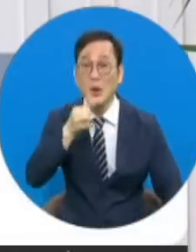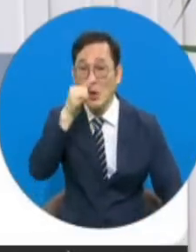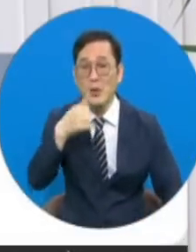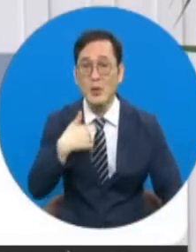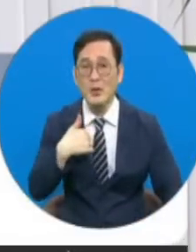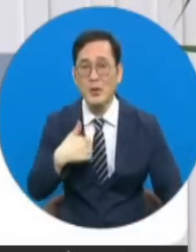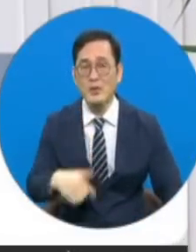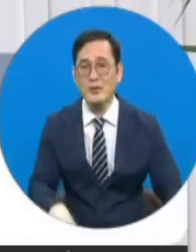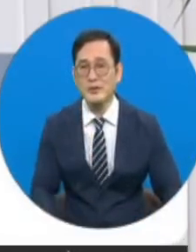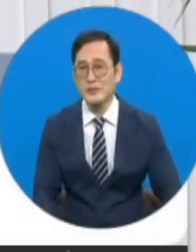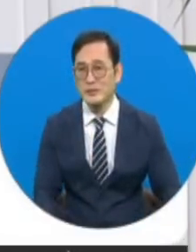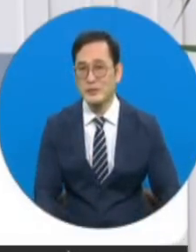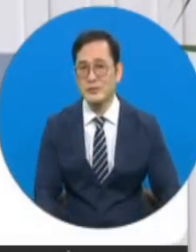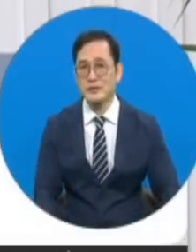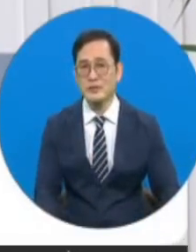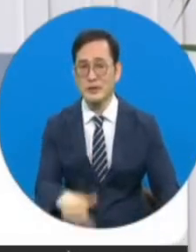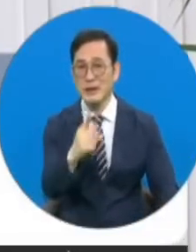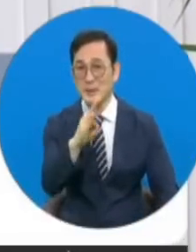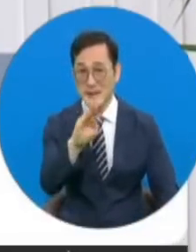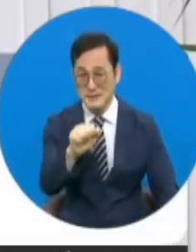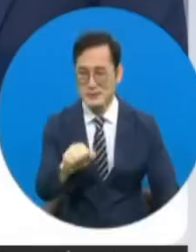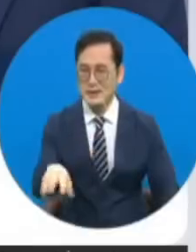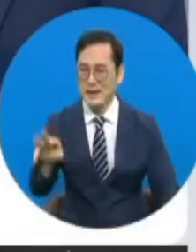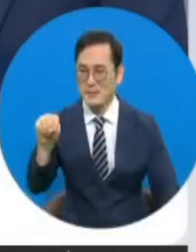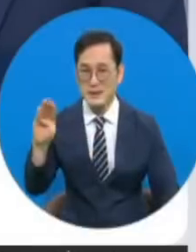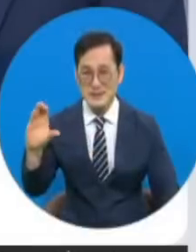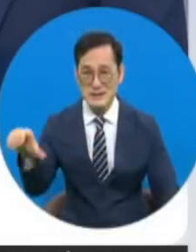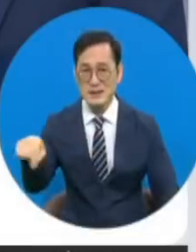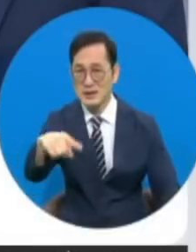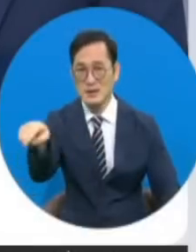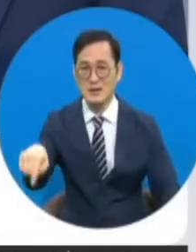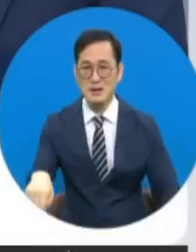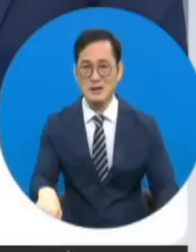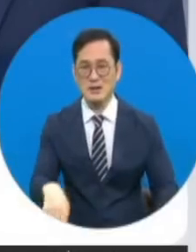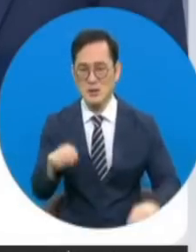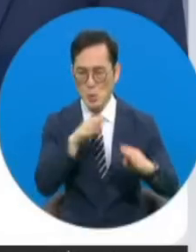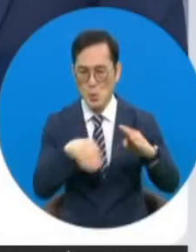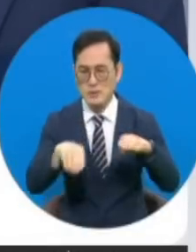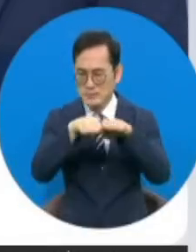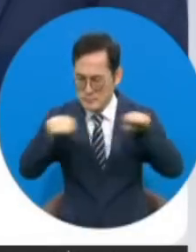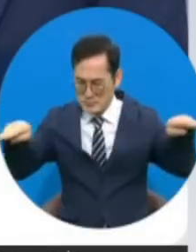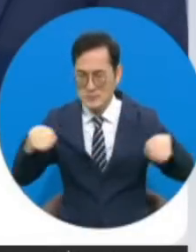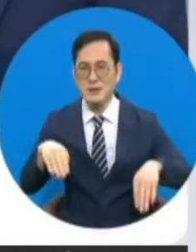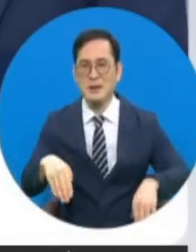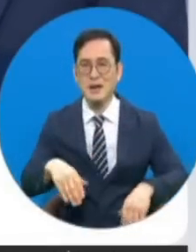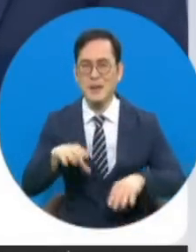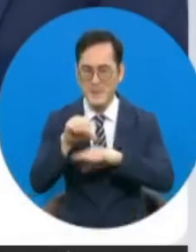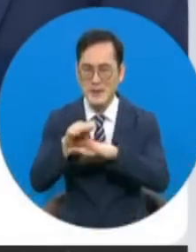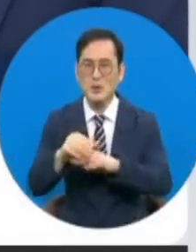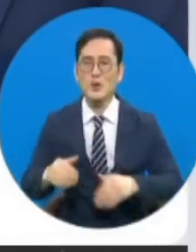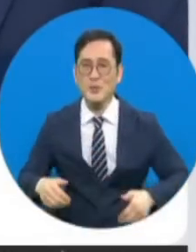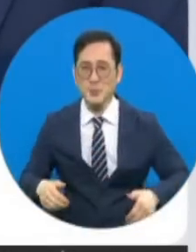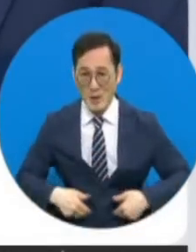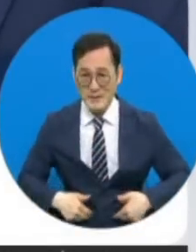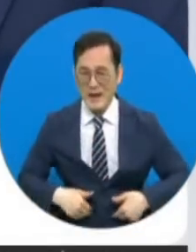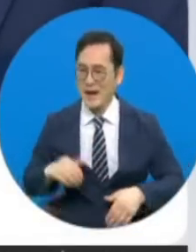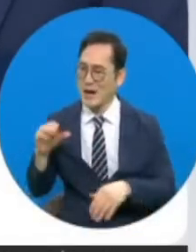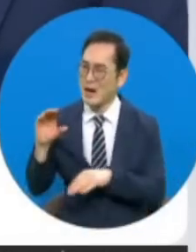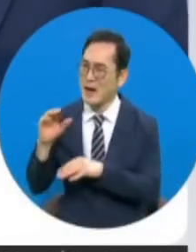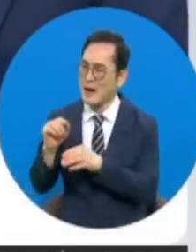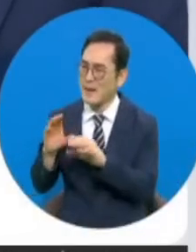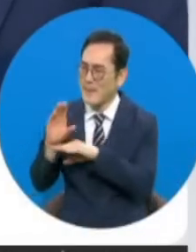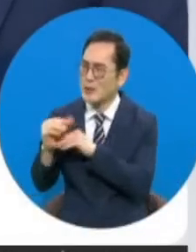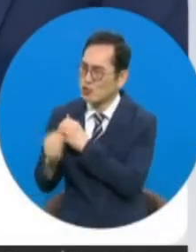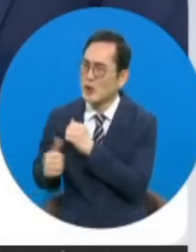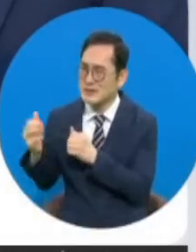mbc를 향해서 공영방송이 정상화되지 않으면 안 된다라고 국민의 과방형 소속 의원들이 계속적으로 이야기를 했어요 그래서 한성혁